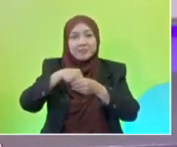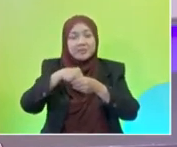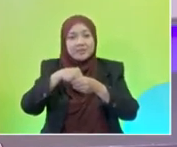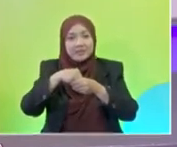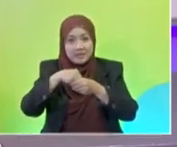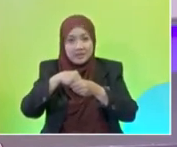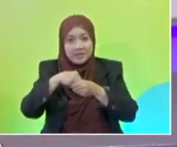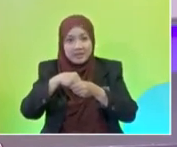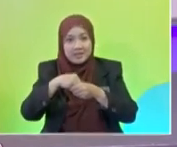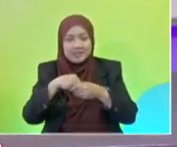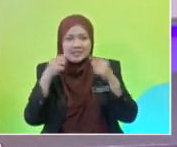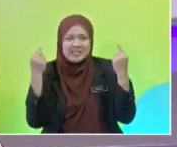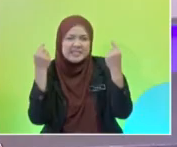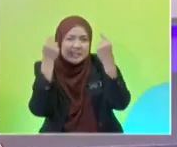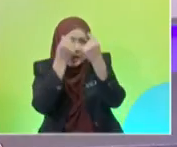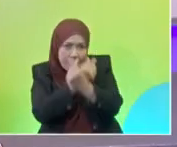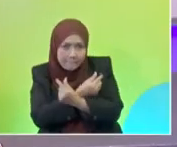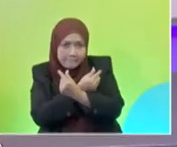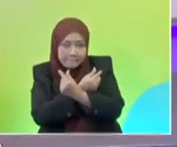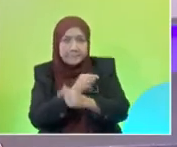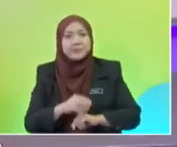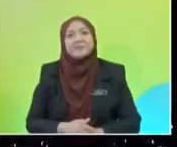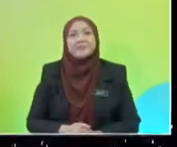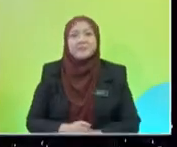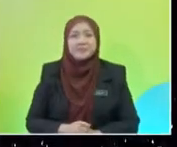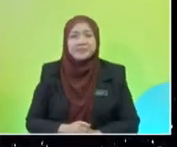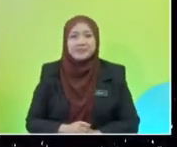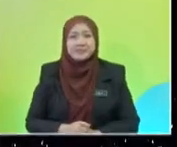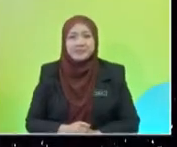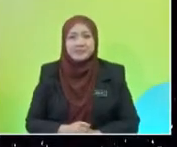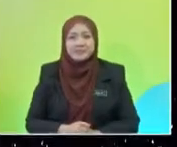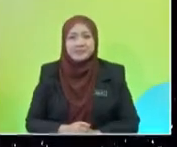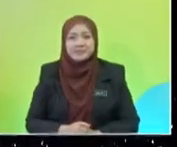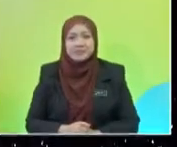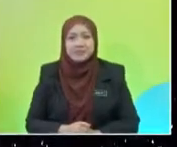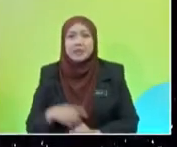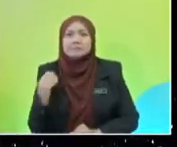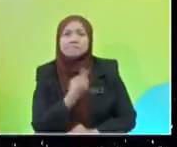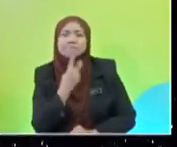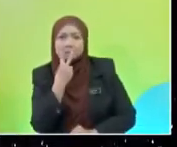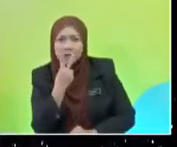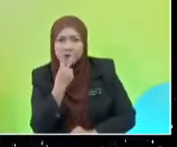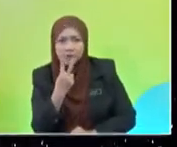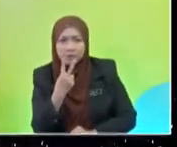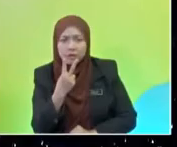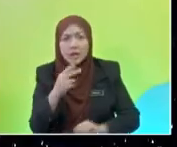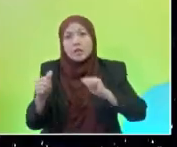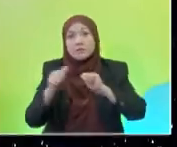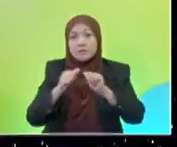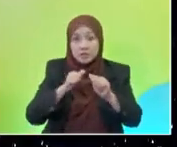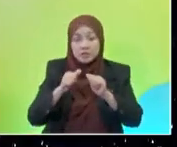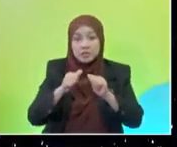biasanya menuntun television bersama keluarga dan biasanya kita pun boleh makan